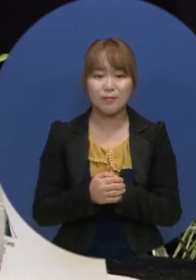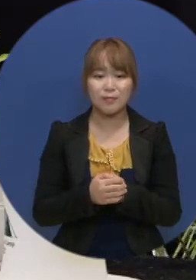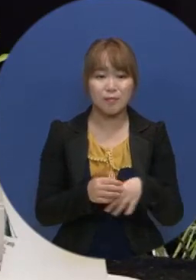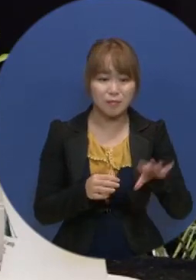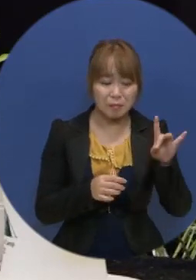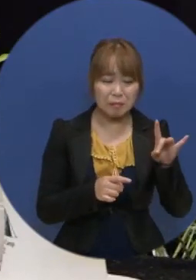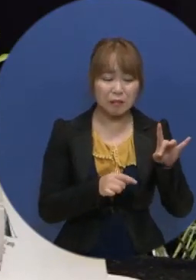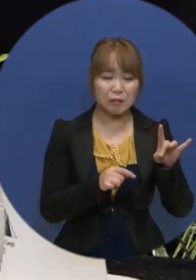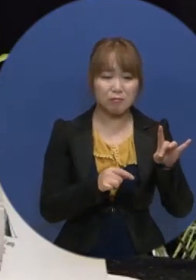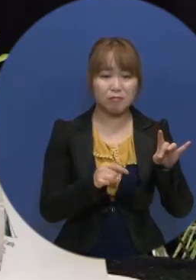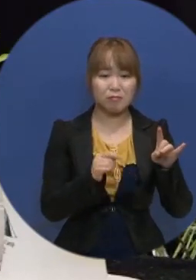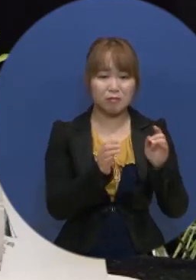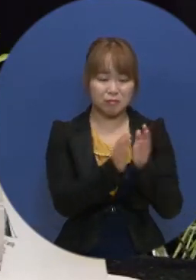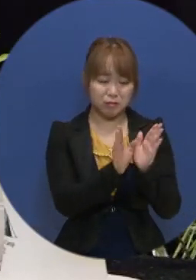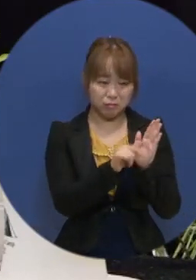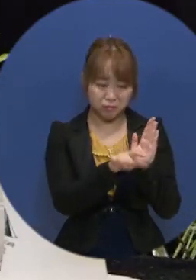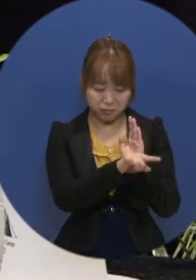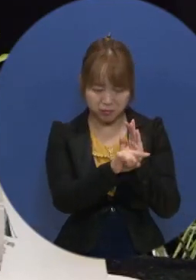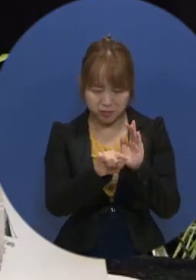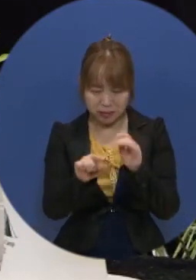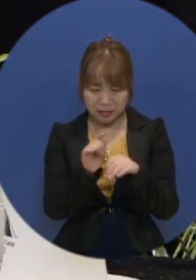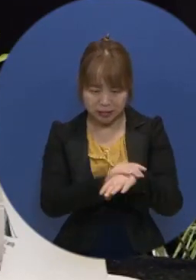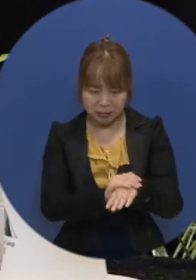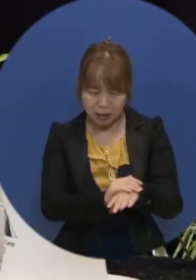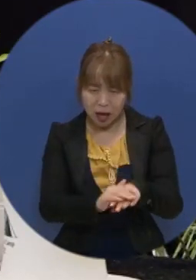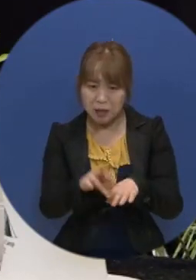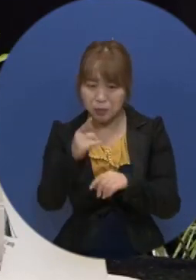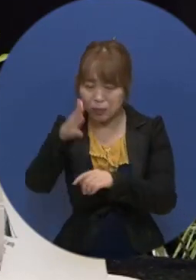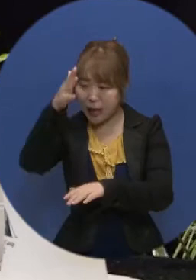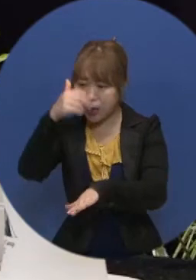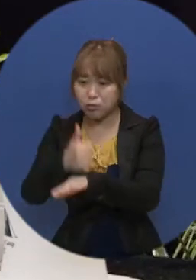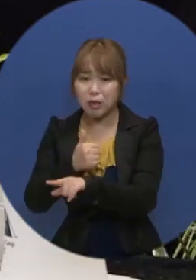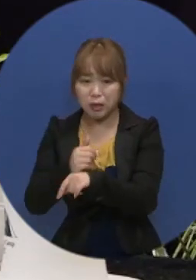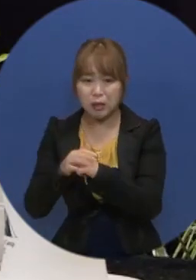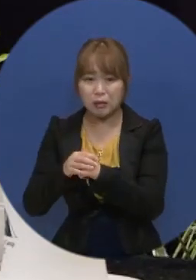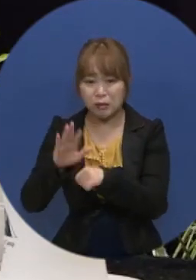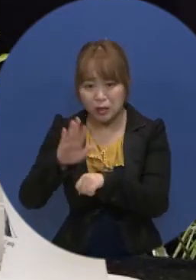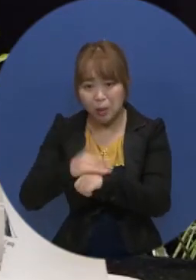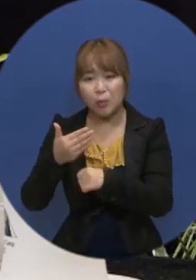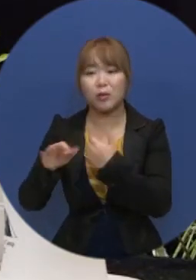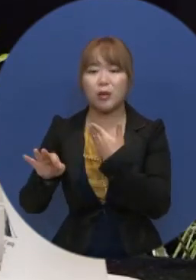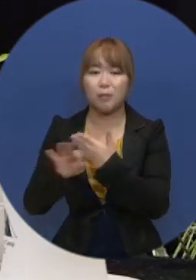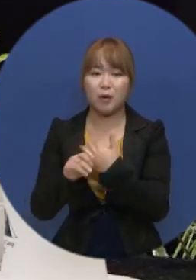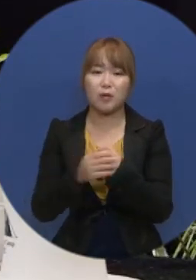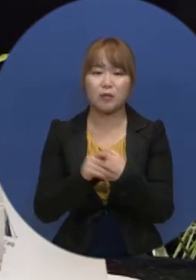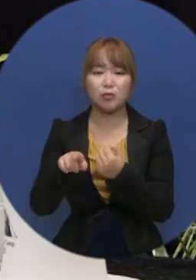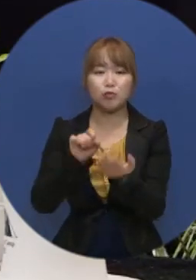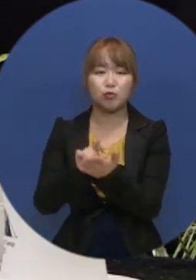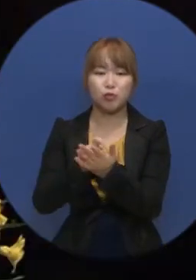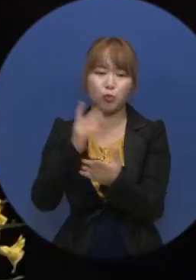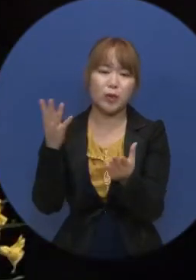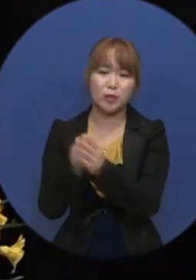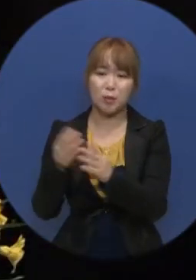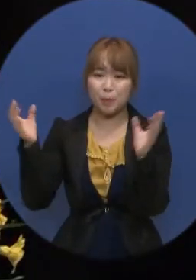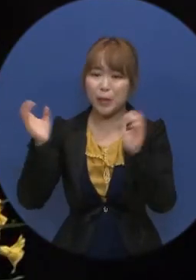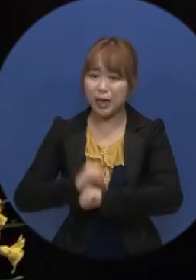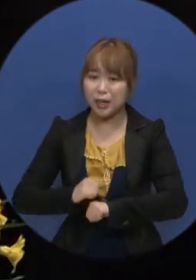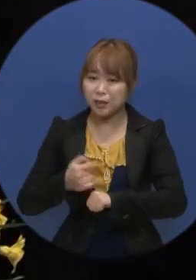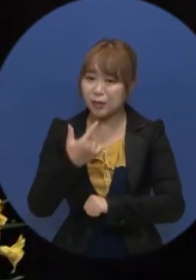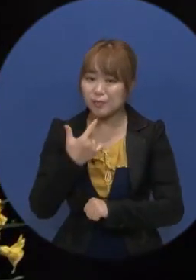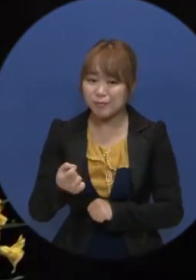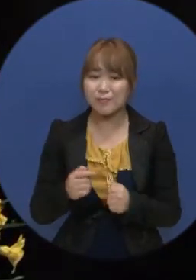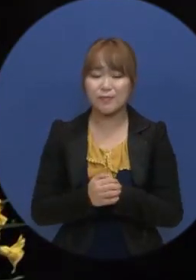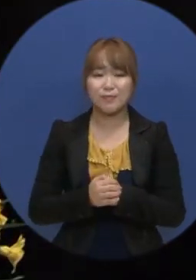전반기에 암만 잘 뛰어도 맞아요. 후반기가 잘못되면 그 축구는 망하는 거 아닙니까? 그렇죠.